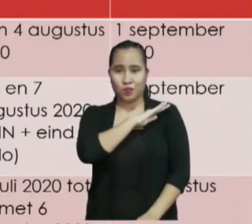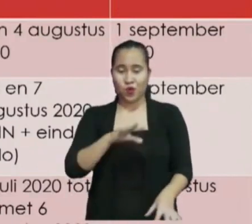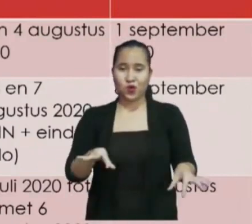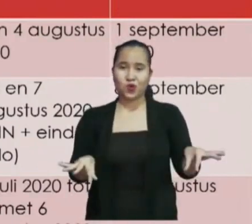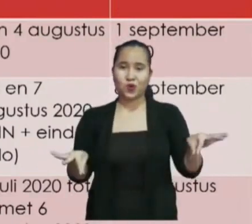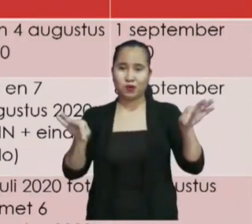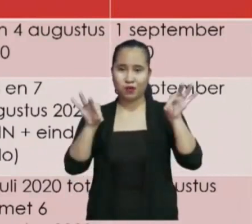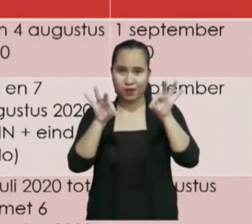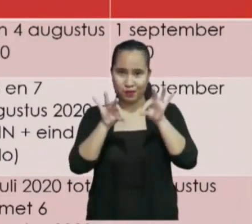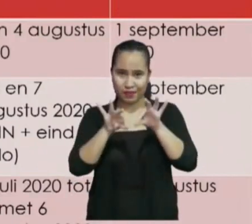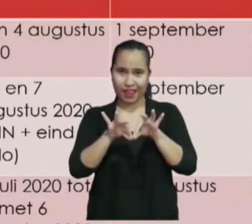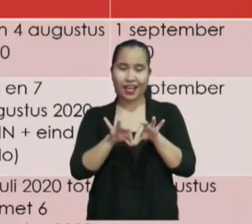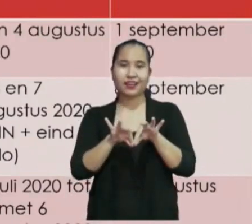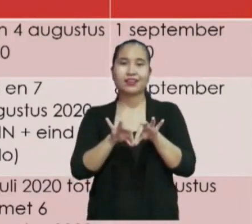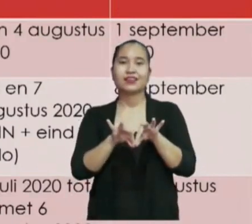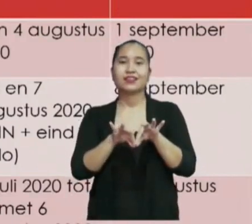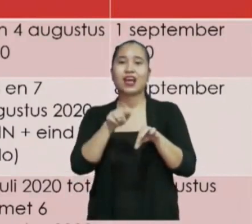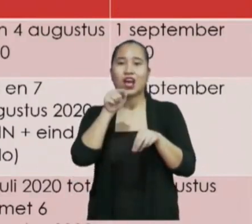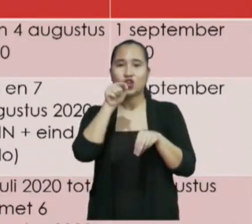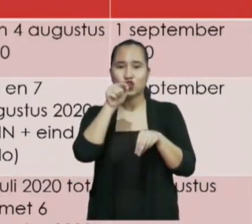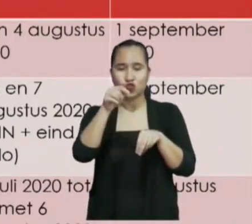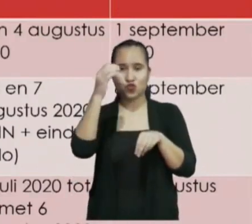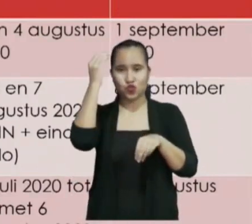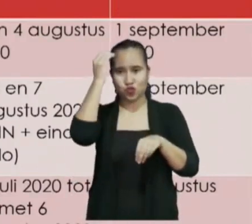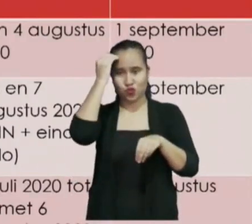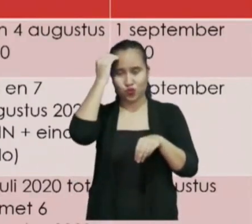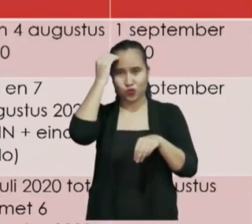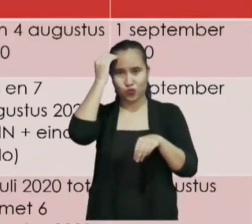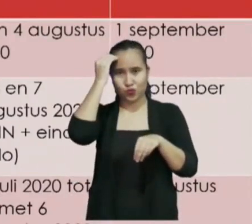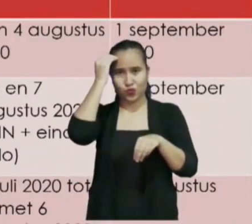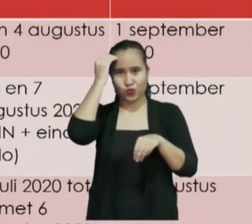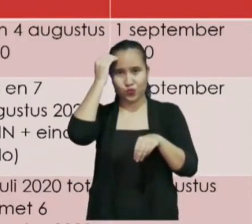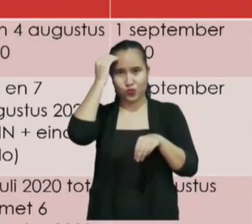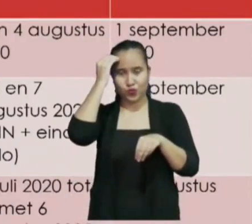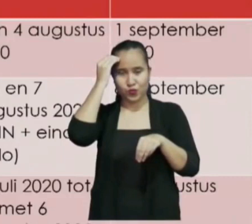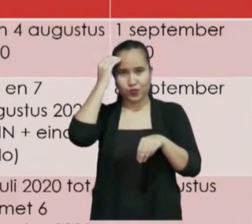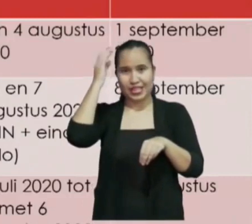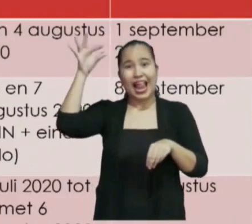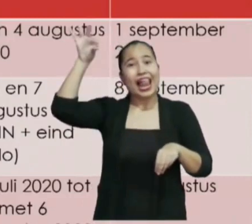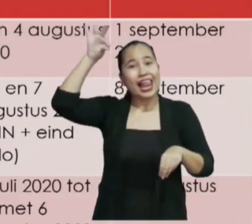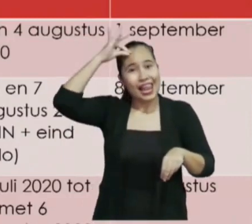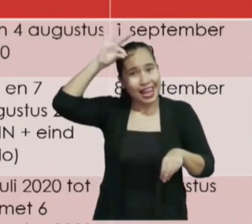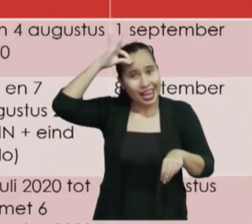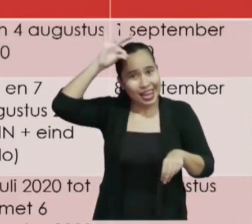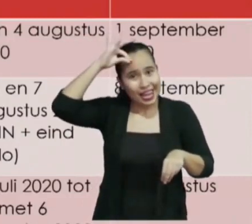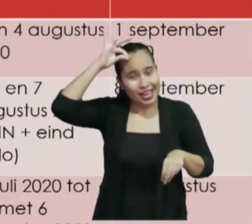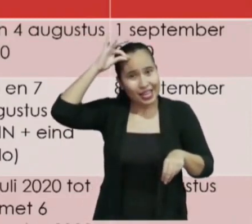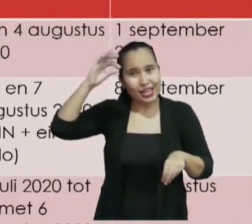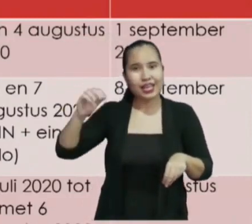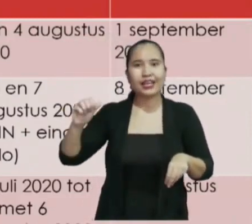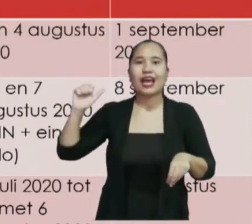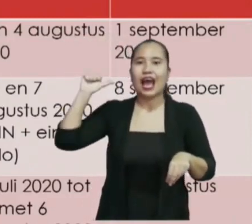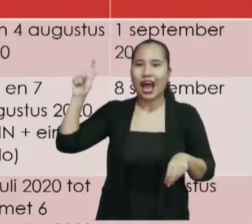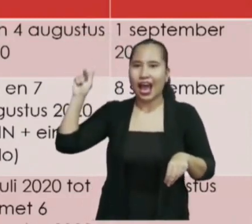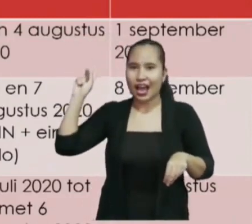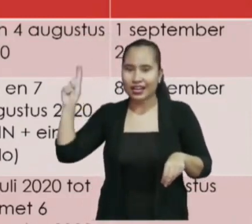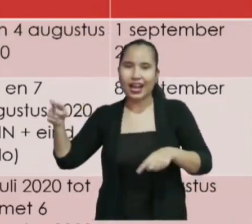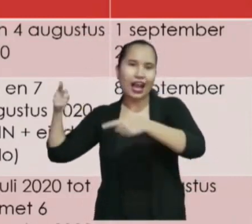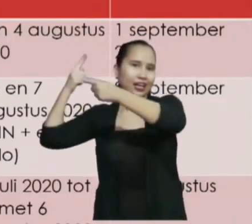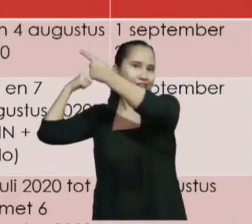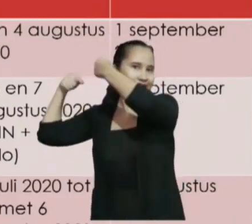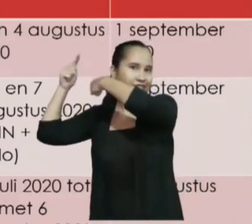belangrijk dat u weet dat de leervakken, het gaat namelijk om aardrijskunde,